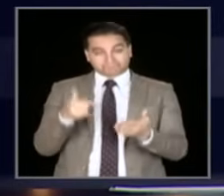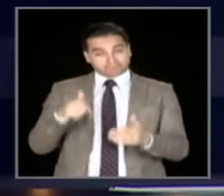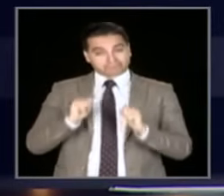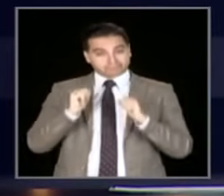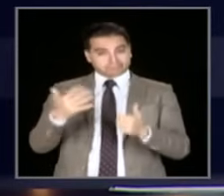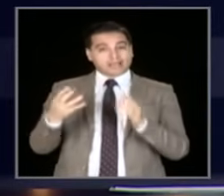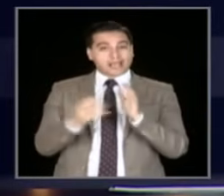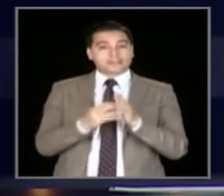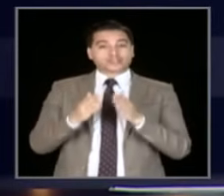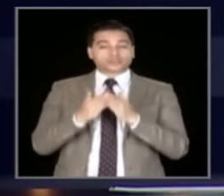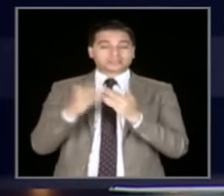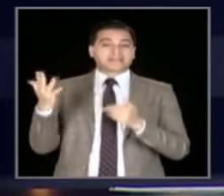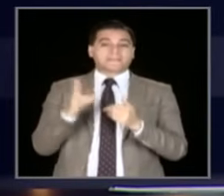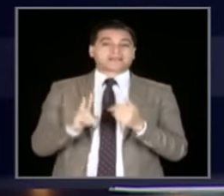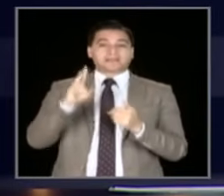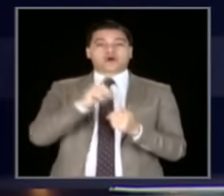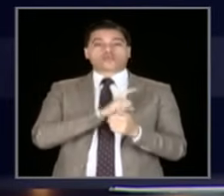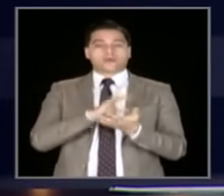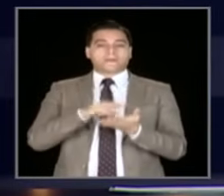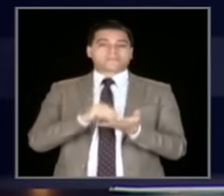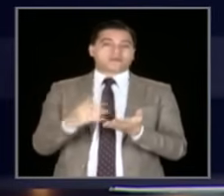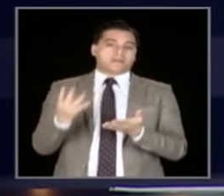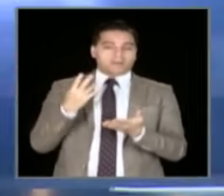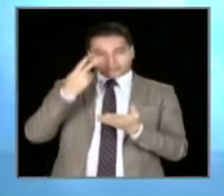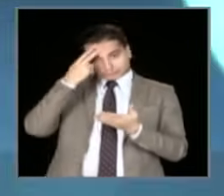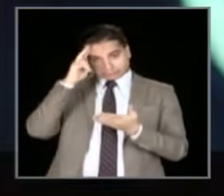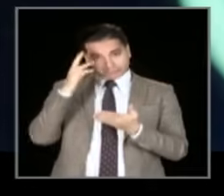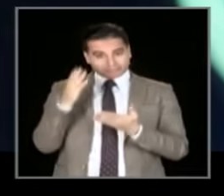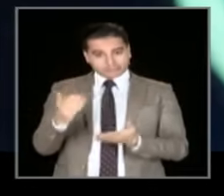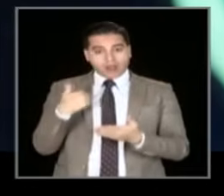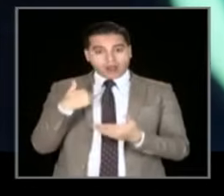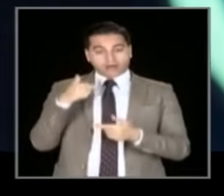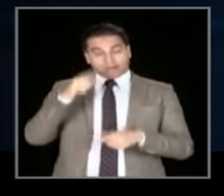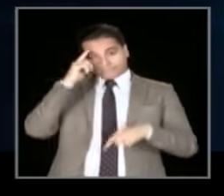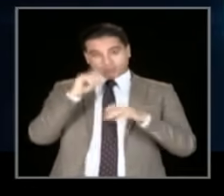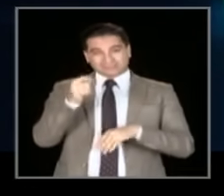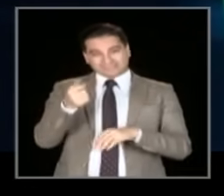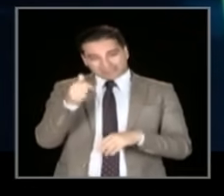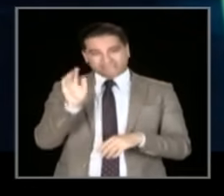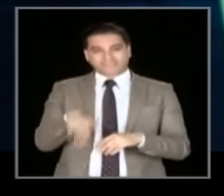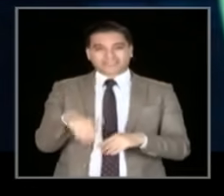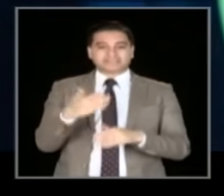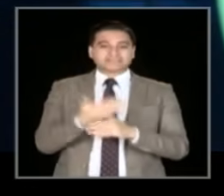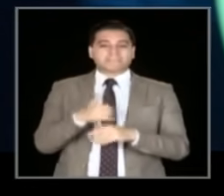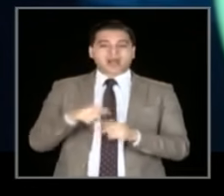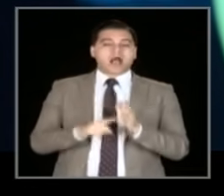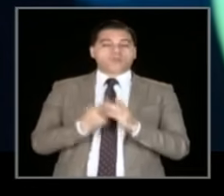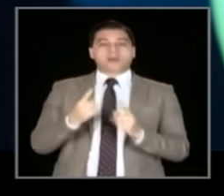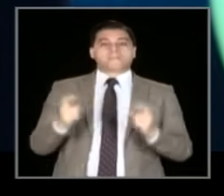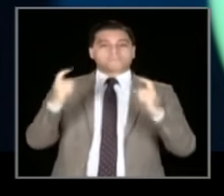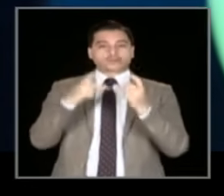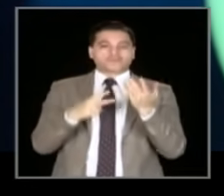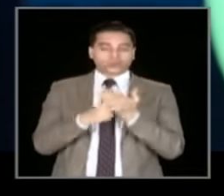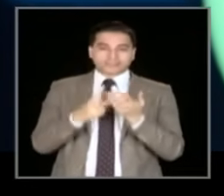هيمثل جامعة السويس في ماتش النهاردة سبع طلاب، هيبتدي منهم أربعة. أنا متوترة النهاردة لأن النهاردة أول ماتش ليا في نص